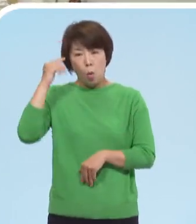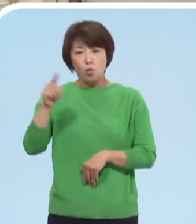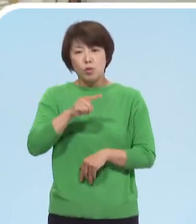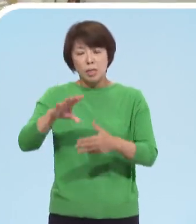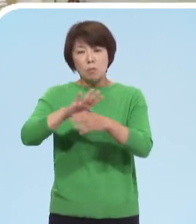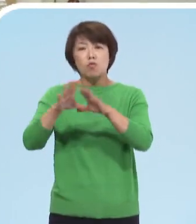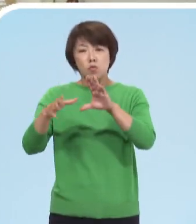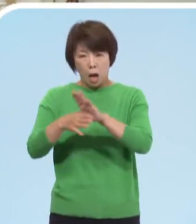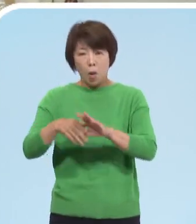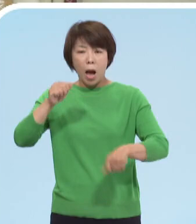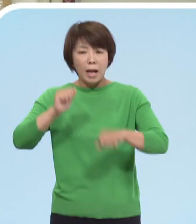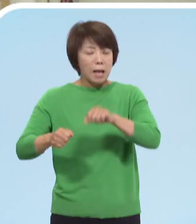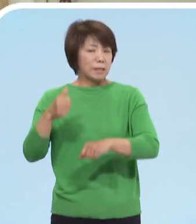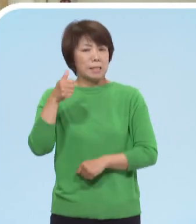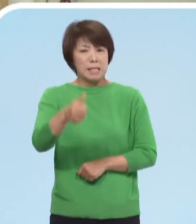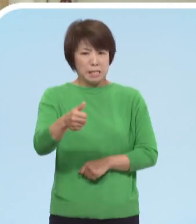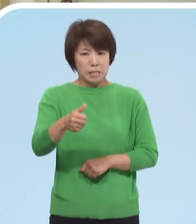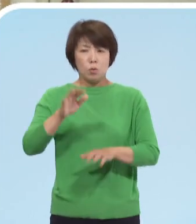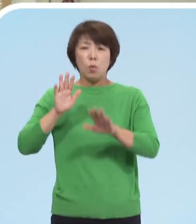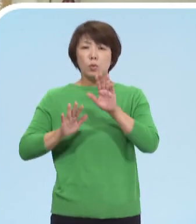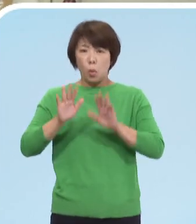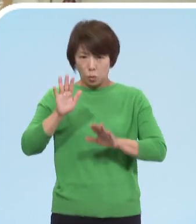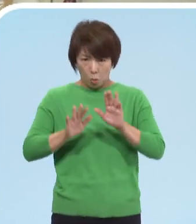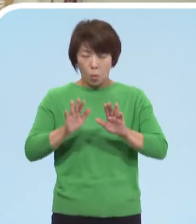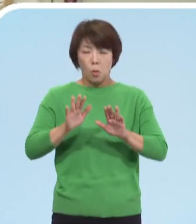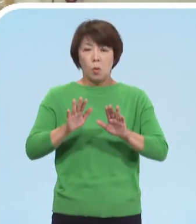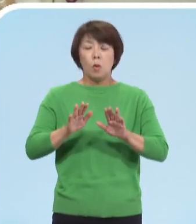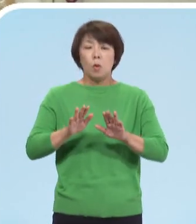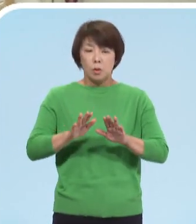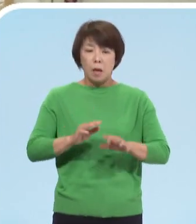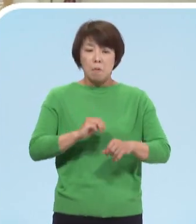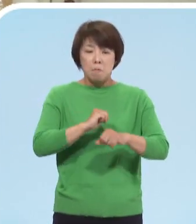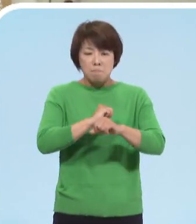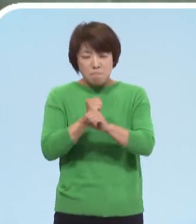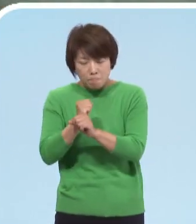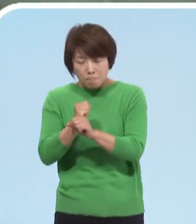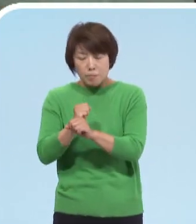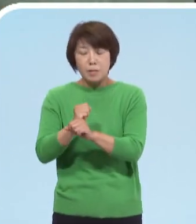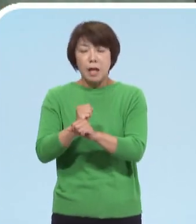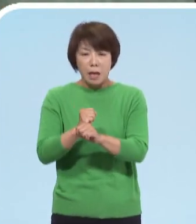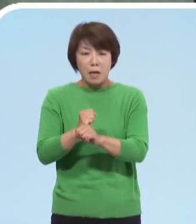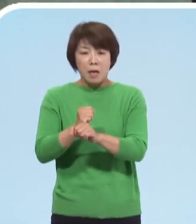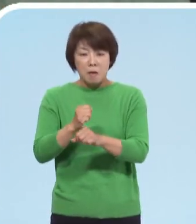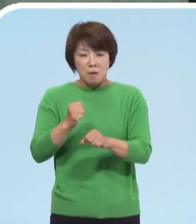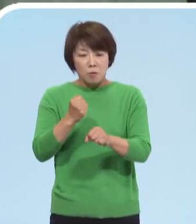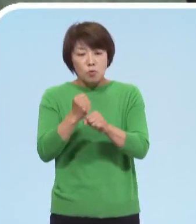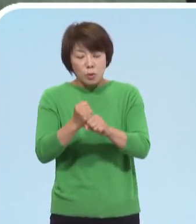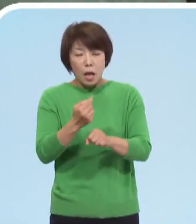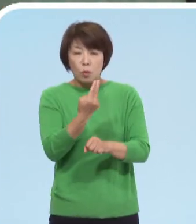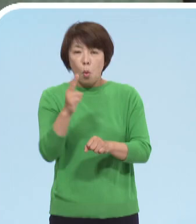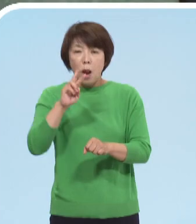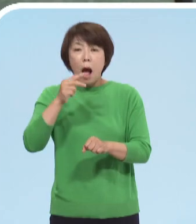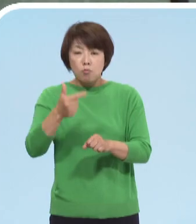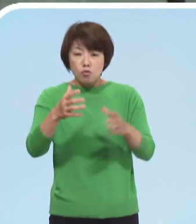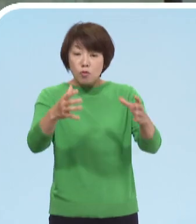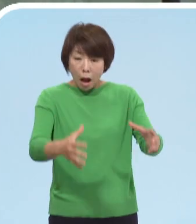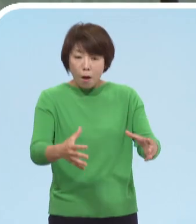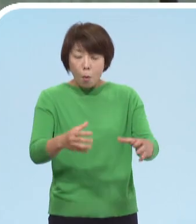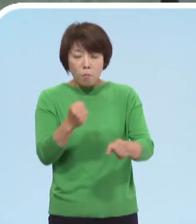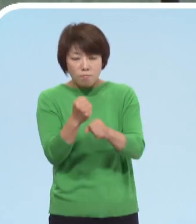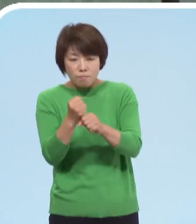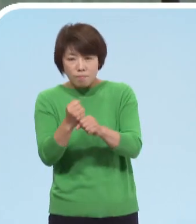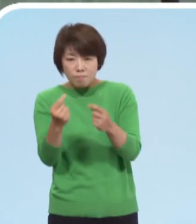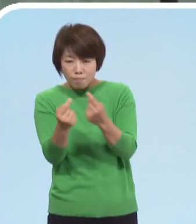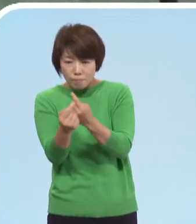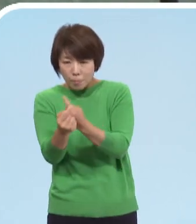文化の楽器を鳴らしたりすることは禁止されてた中で、いろいろ創意工夫があって、石油産出国でドラム缶があったっていうこともあ